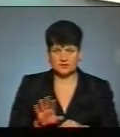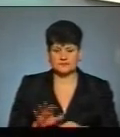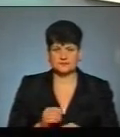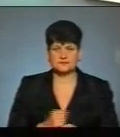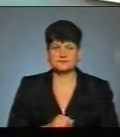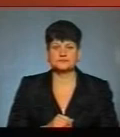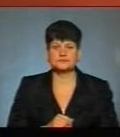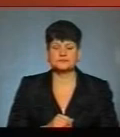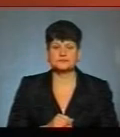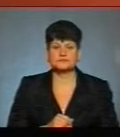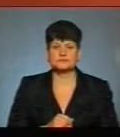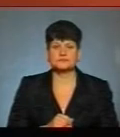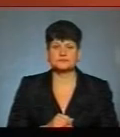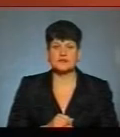лабораторії.